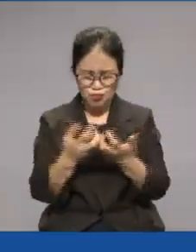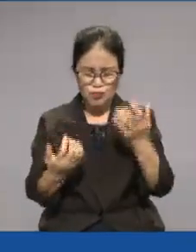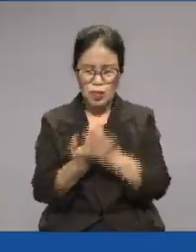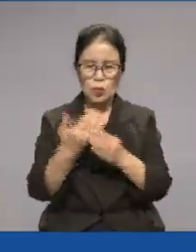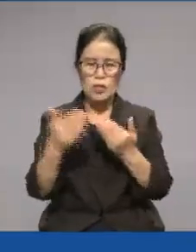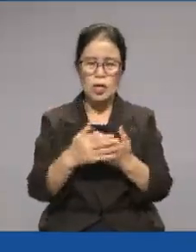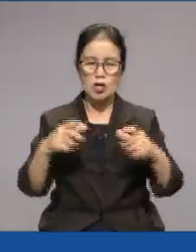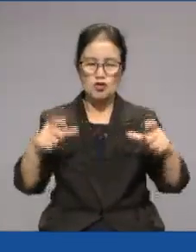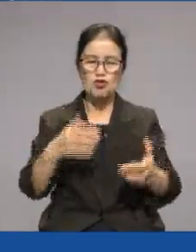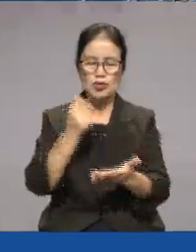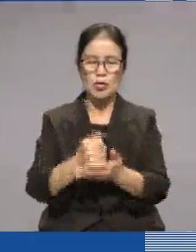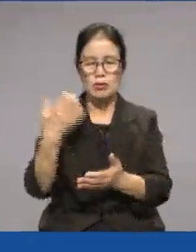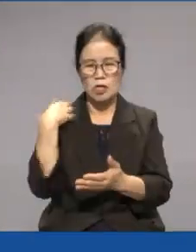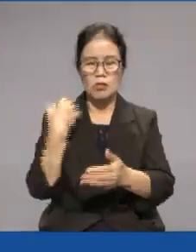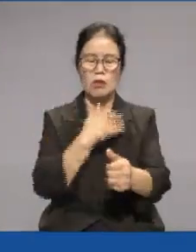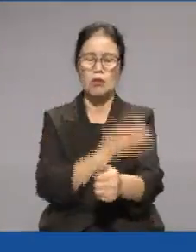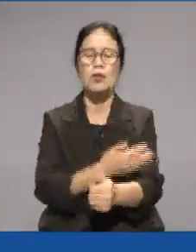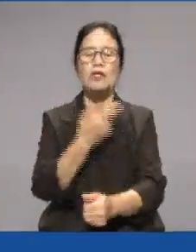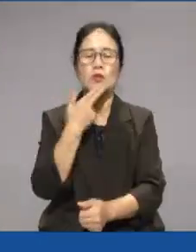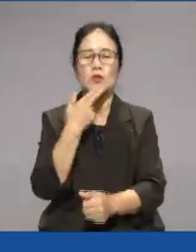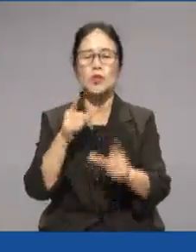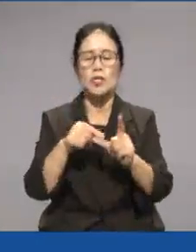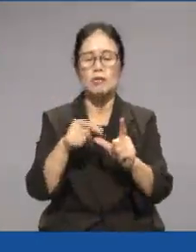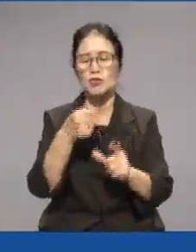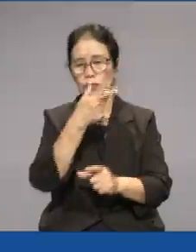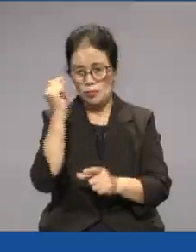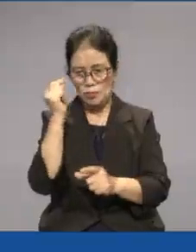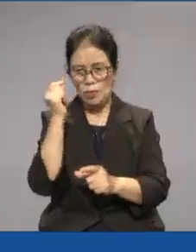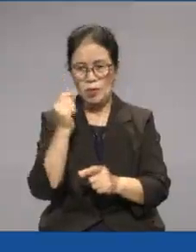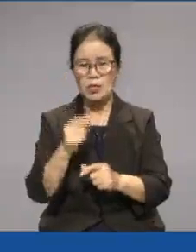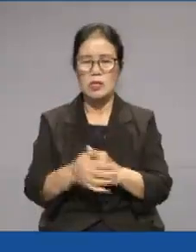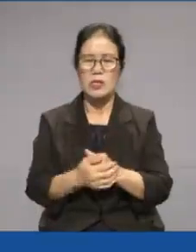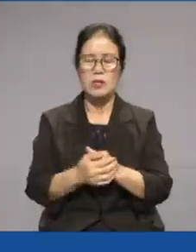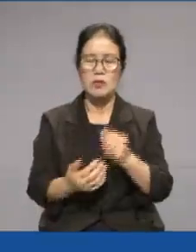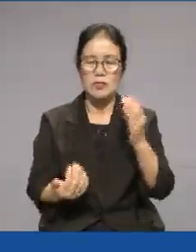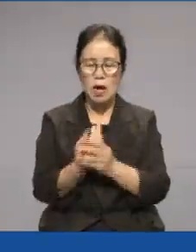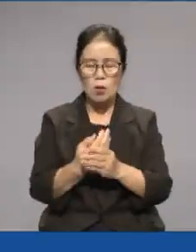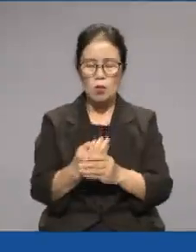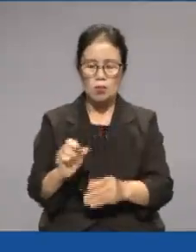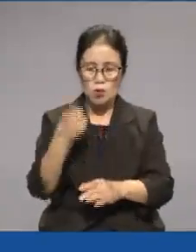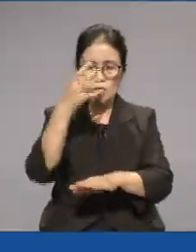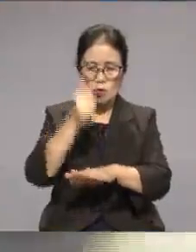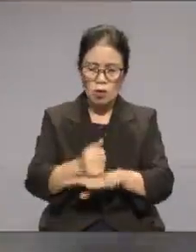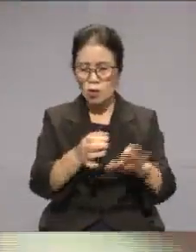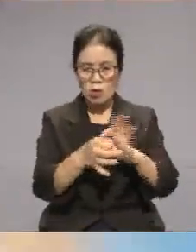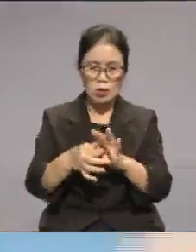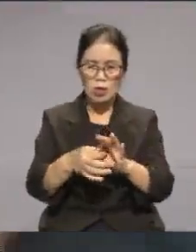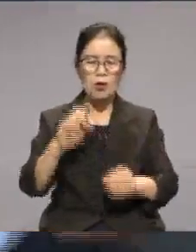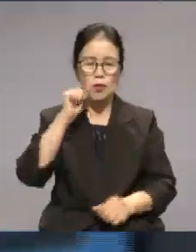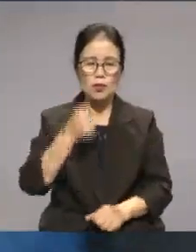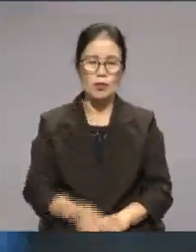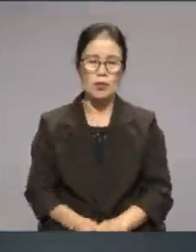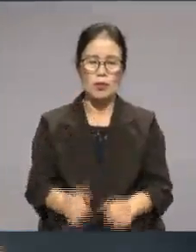구청의 책임과 권한이 없고 일부 미흡한 행정과 이번 사고의 인과관계 성립이 어렵다는 겁니다. 판결에 대해